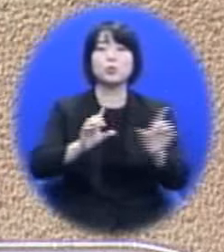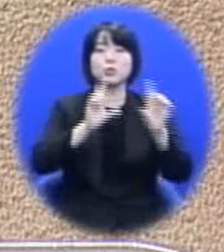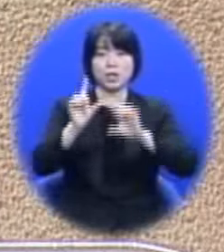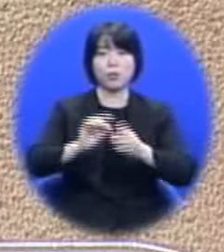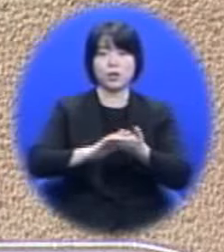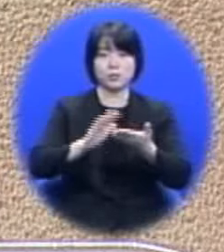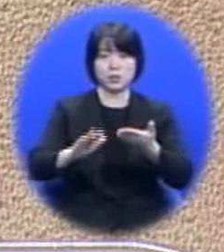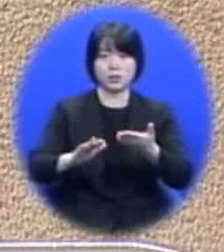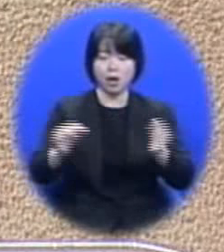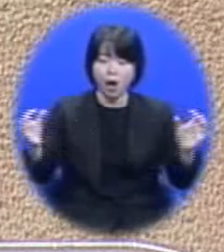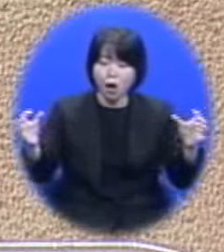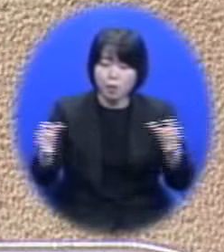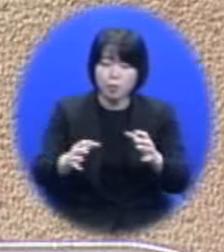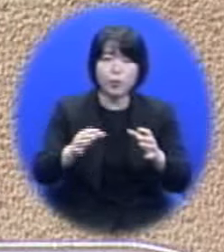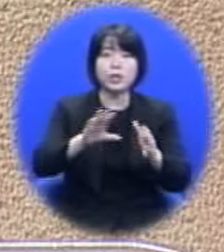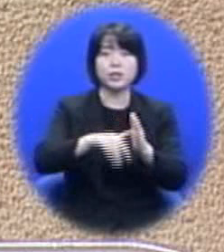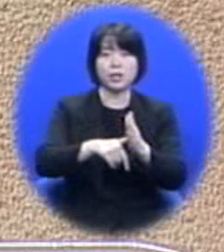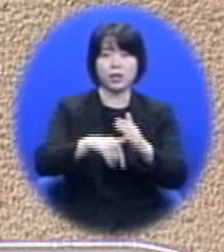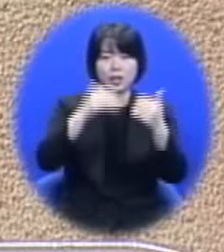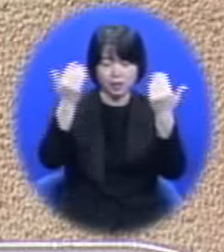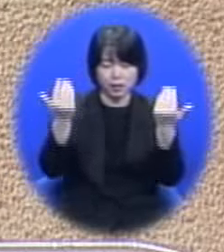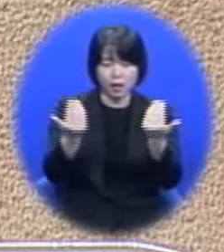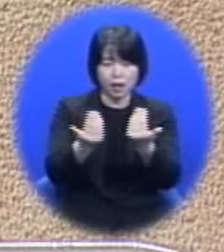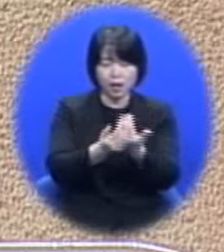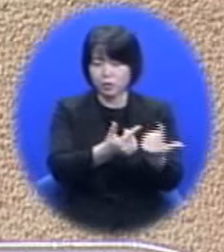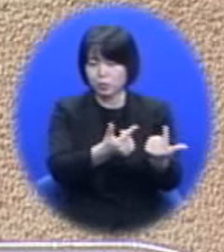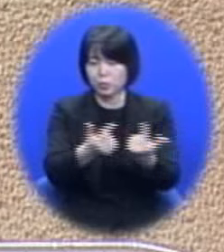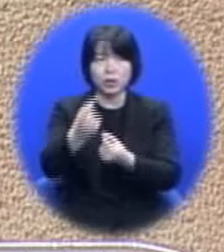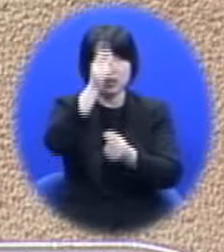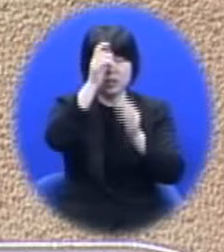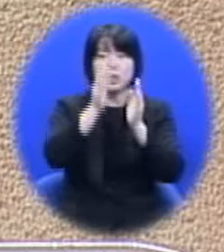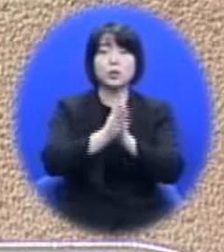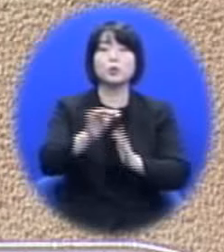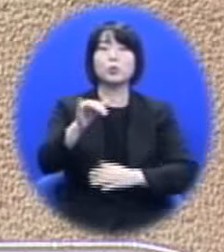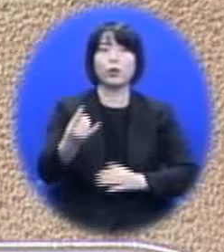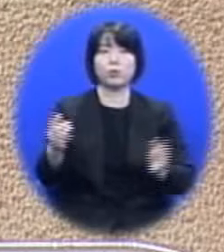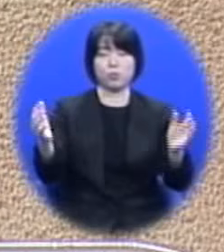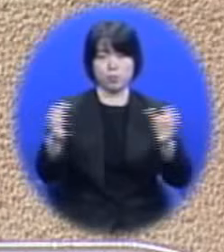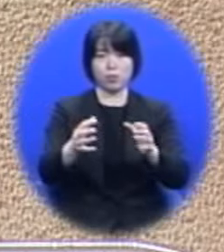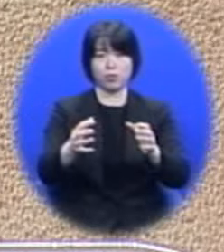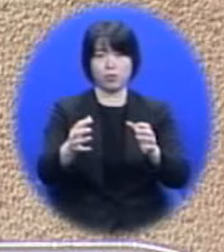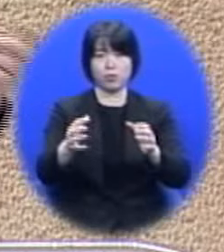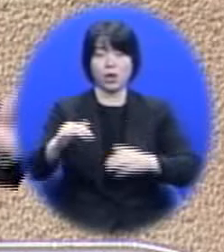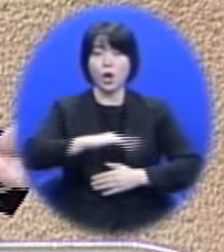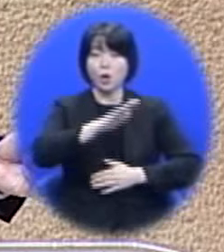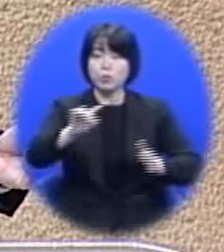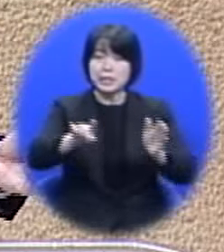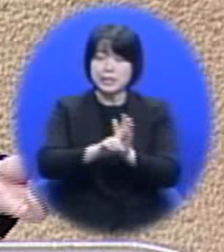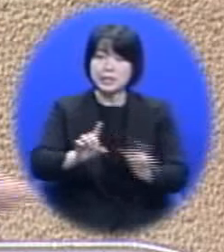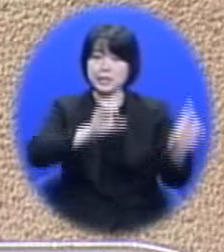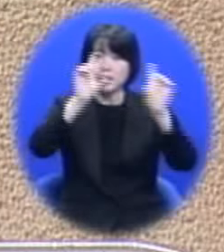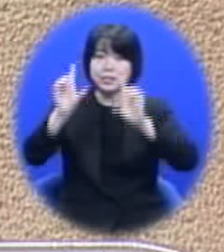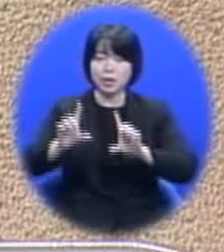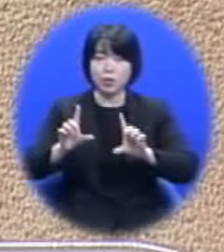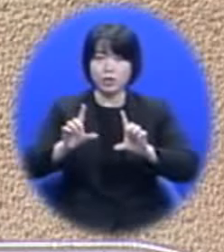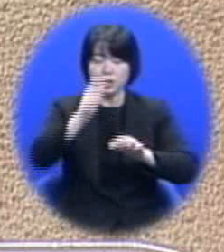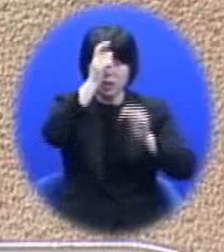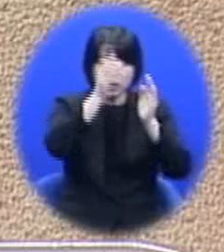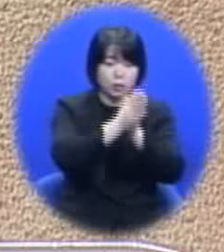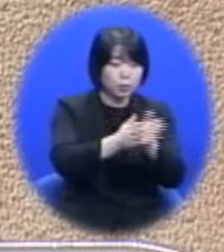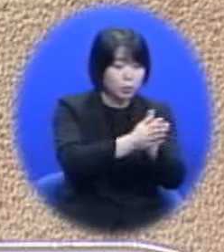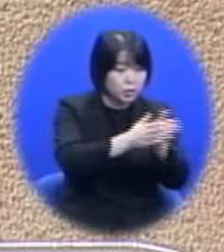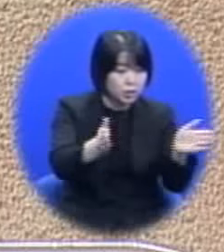모일 때 다 기도회로 모이잖아요. 우리의 신앙생활은 실제로 기도를 시작해서 기도를